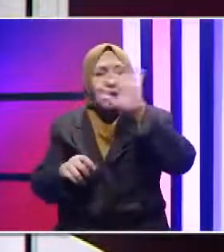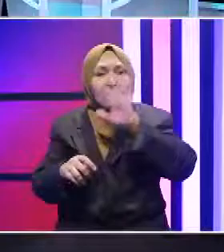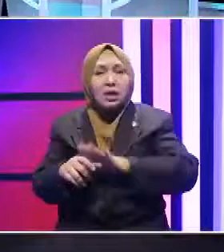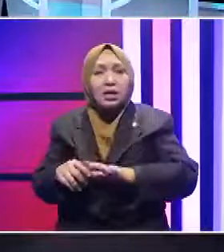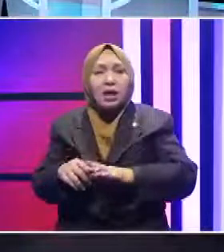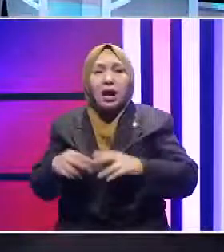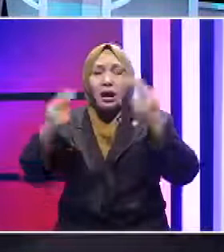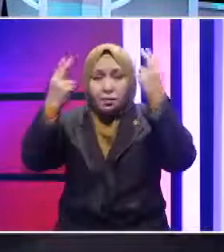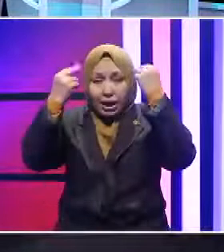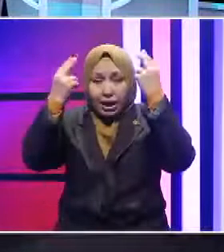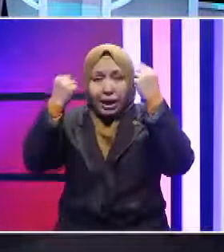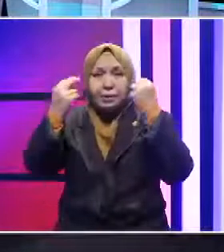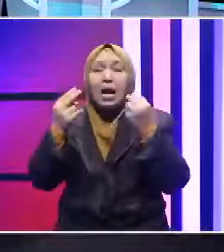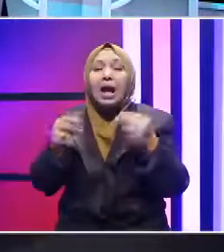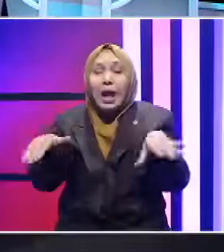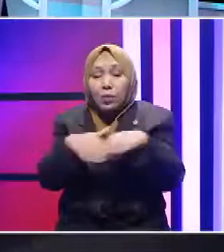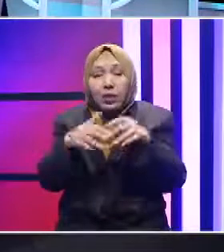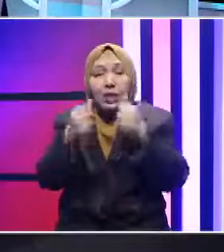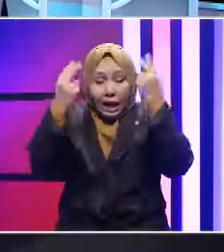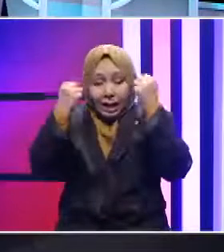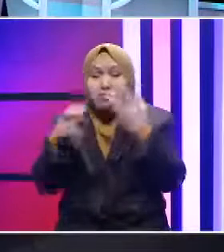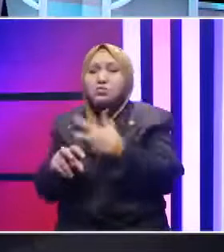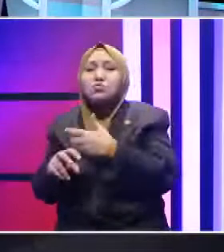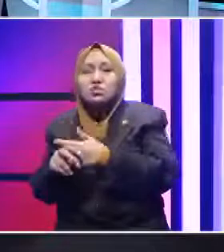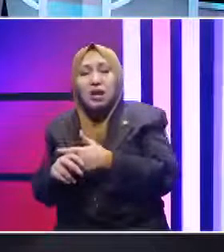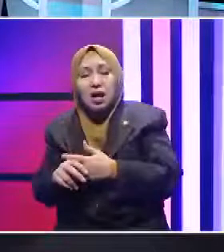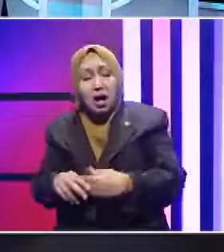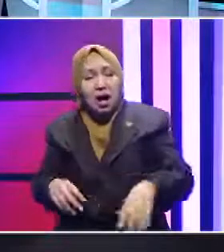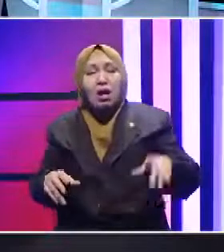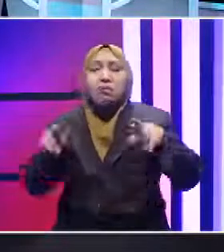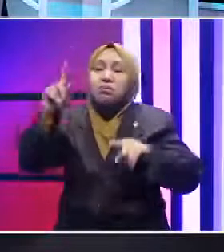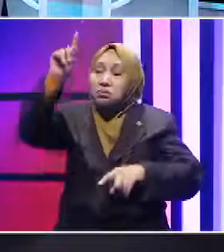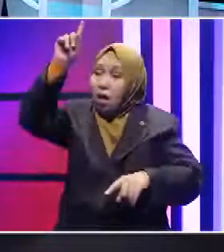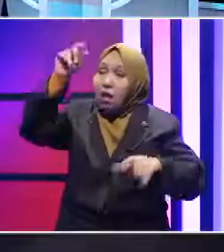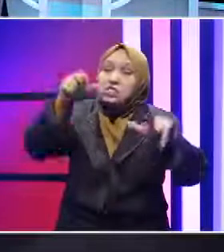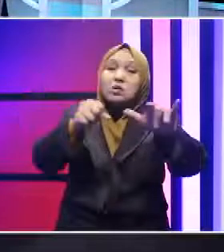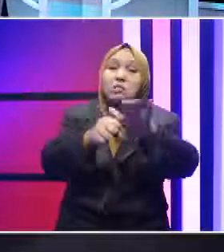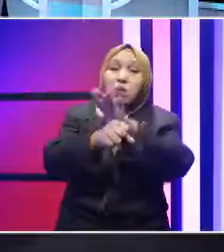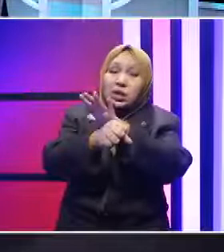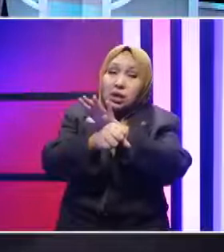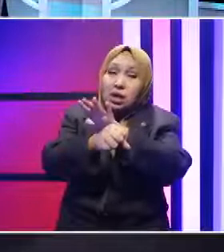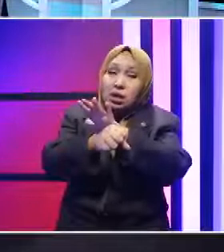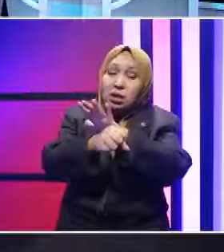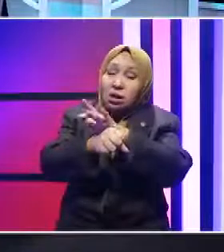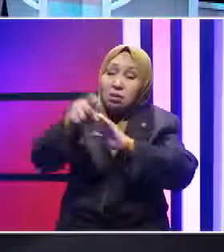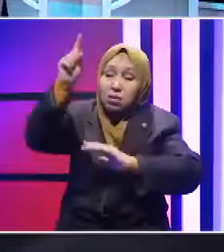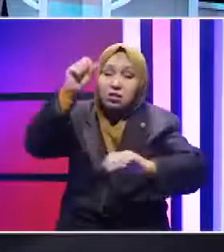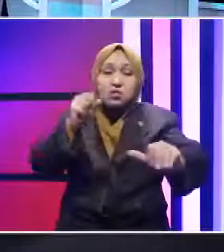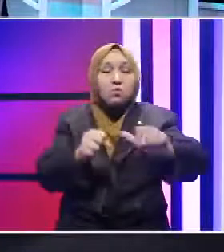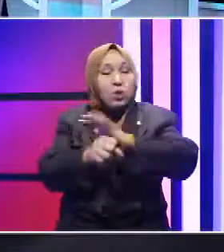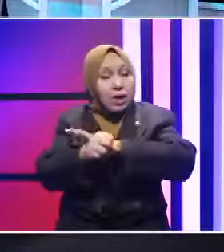kahwin dengan arnab pula kan susah tu, kan? Satu. Yang keduanya fasawwak, Allah sempurnakan. Allah sempurnakan, beri